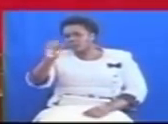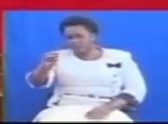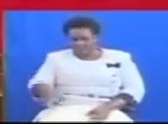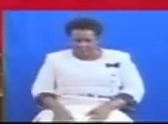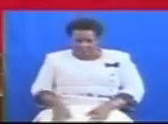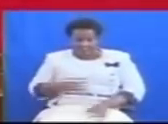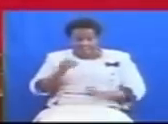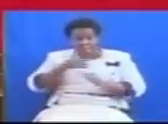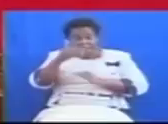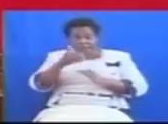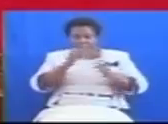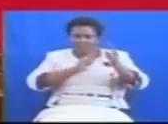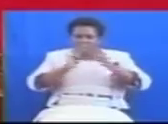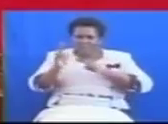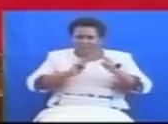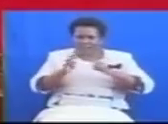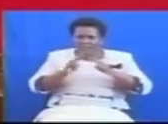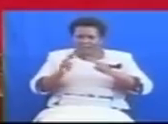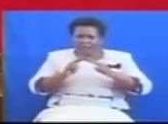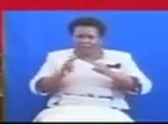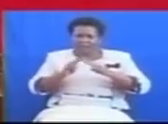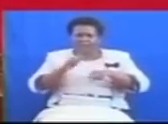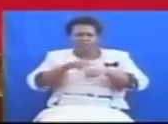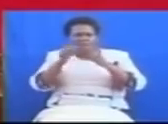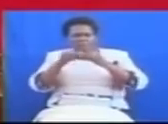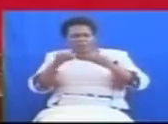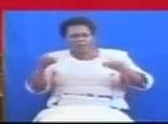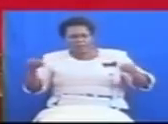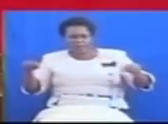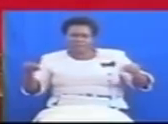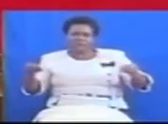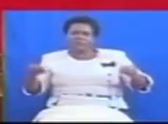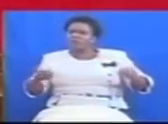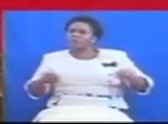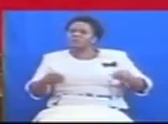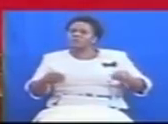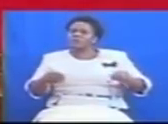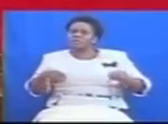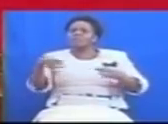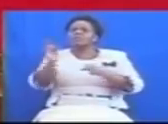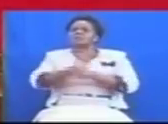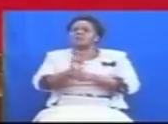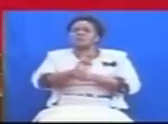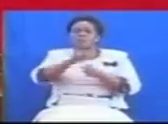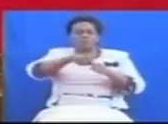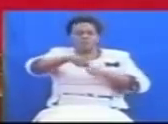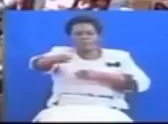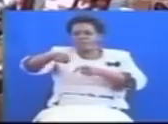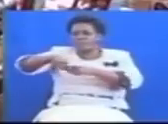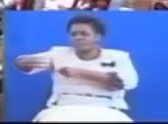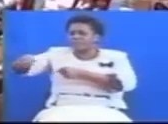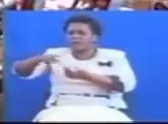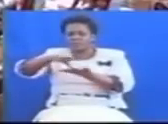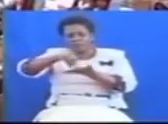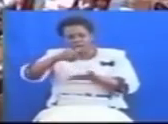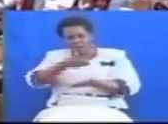kwa kushirikiana na ofisi ya mkuu wa mkoa na halmashauri itasimamia upimaji wa ardhi hiyo.